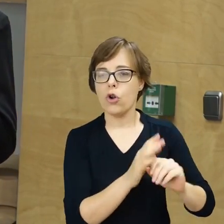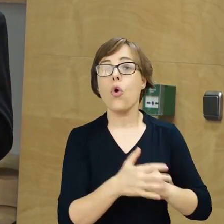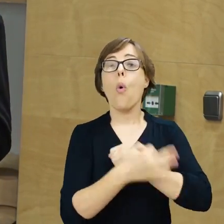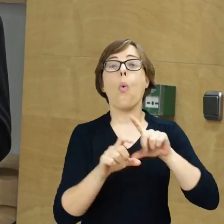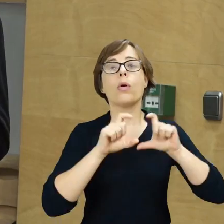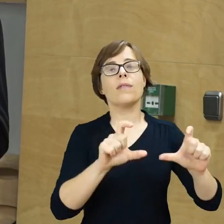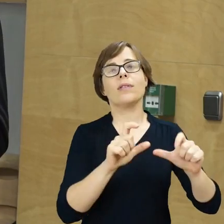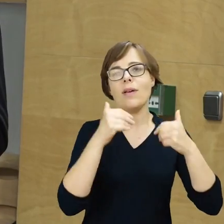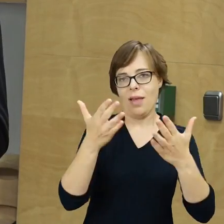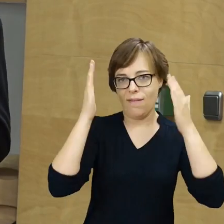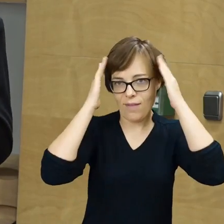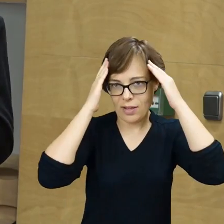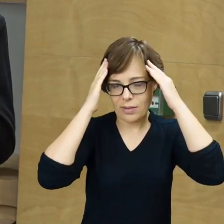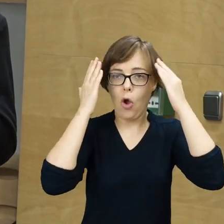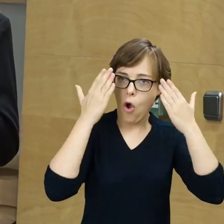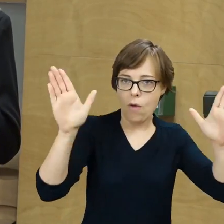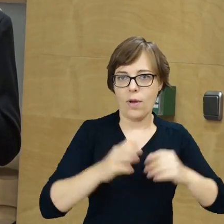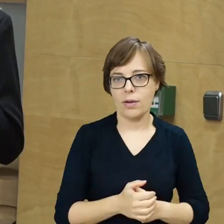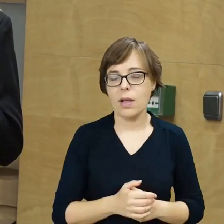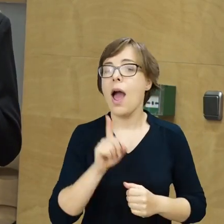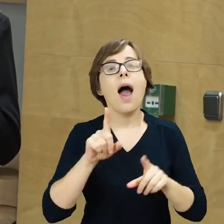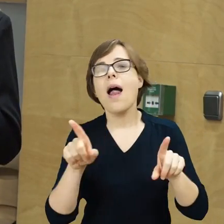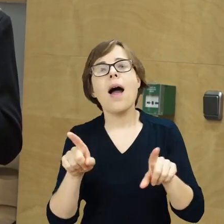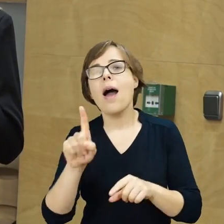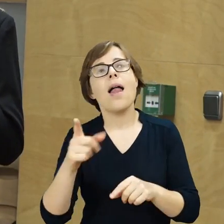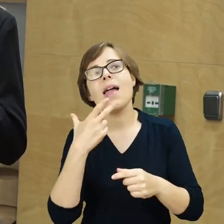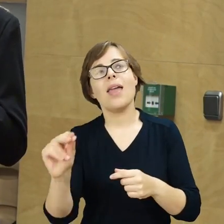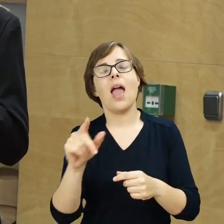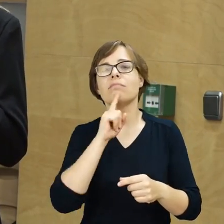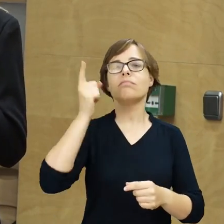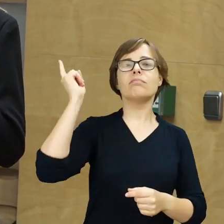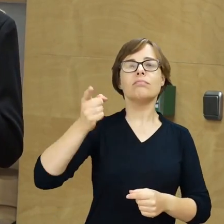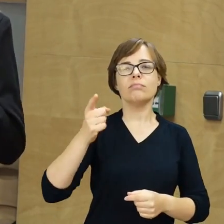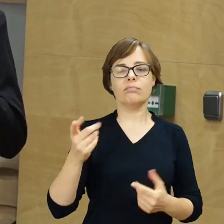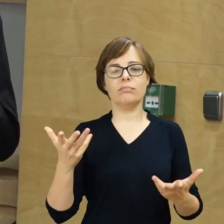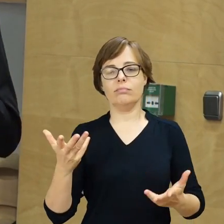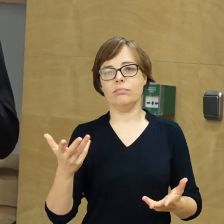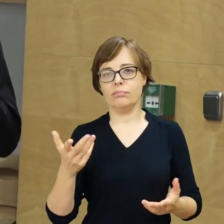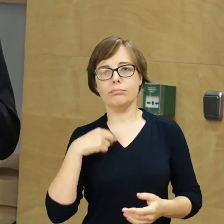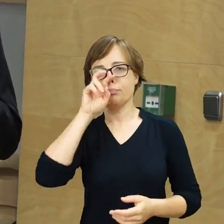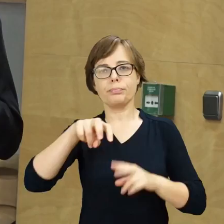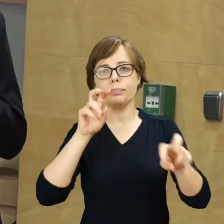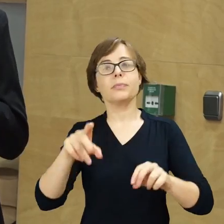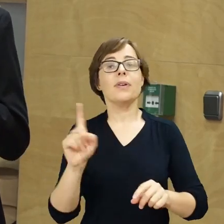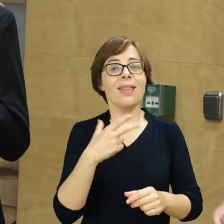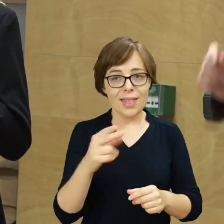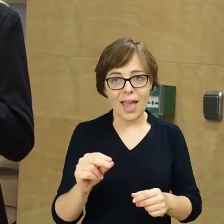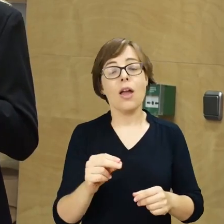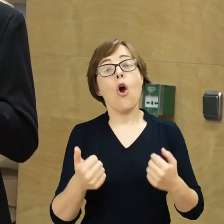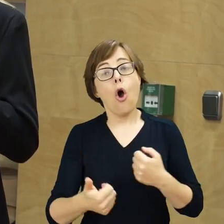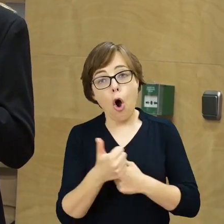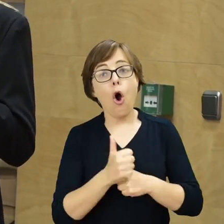otwarte. I żeby nie robić tego z pozycji pouczającej, paternalistycznej, tylko żebyśmy byli partnerami. Ja mam takie poczucie, że